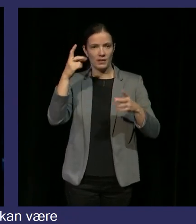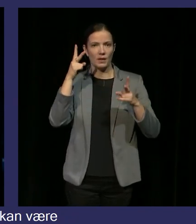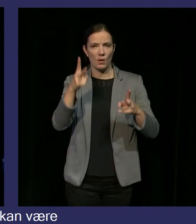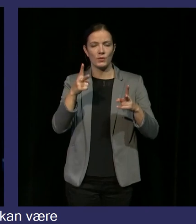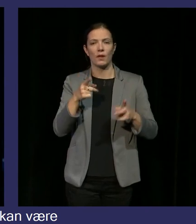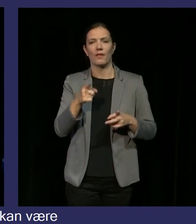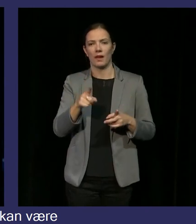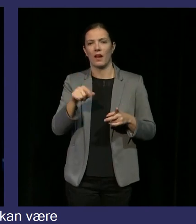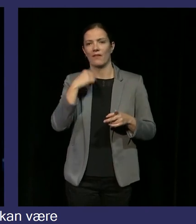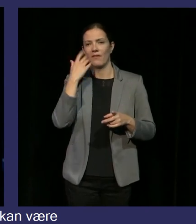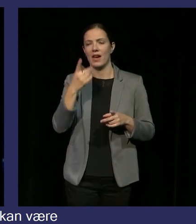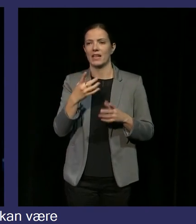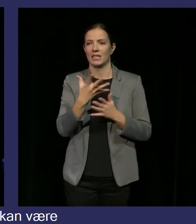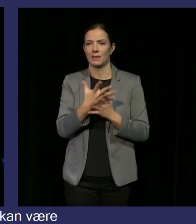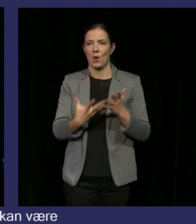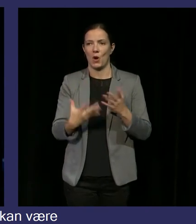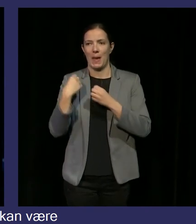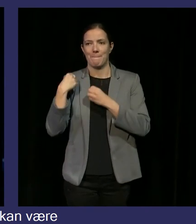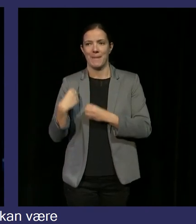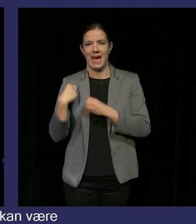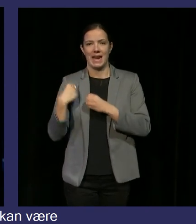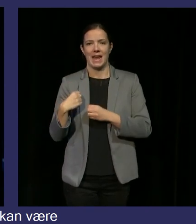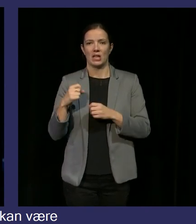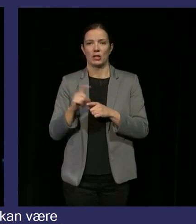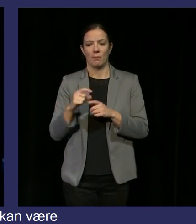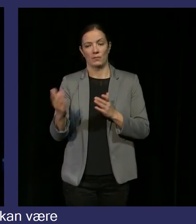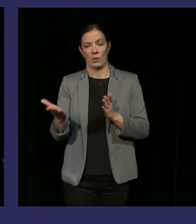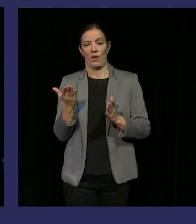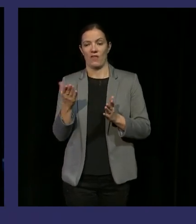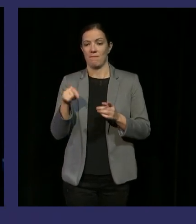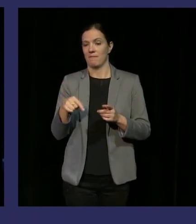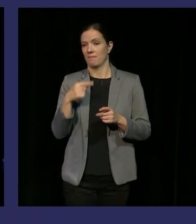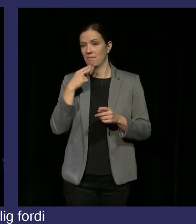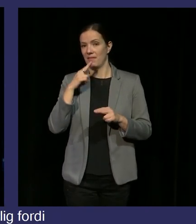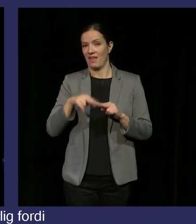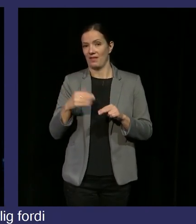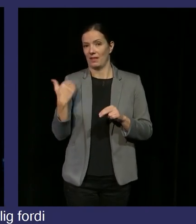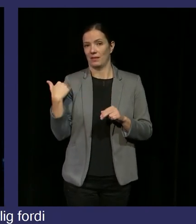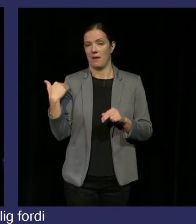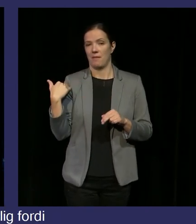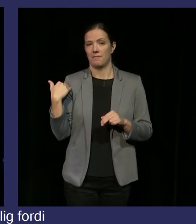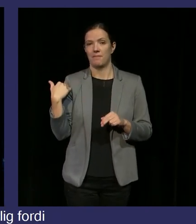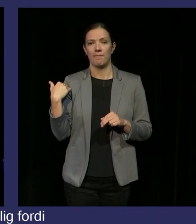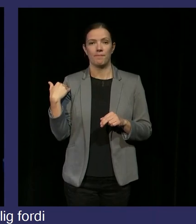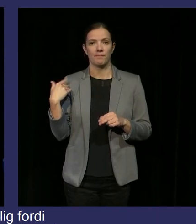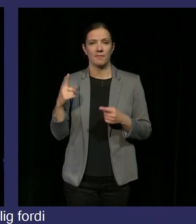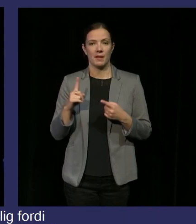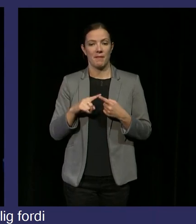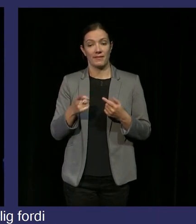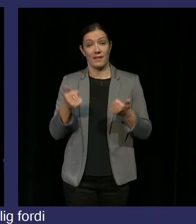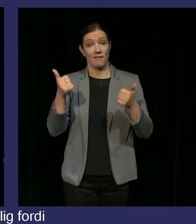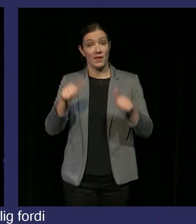de kan være på en måte språkbærere da, som ble trukket frem her i stad. Men det er ganske vanskelig dette her, fordi at det veldig